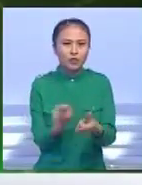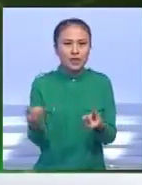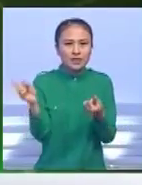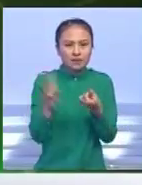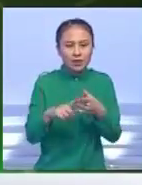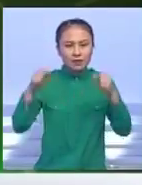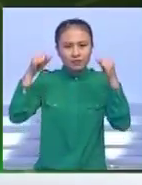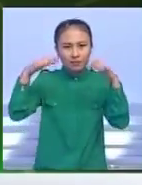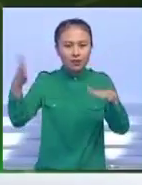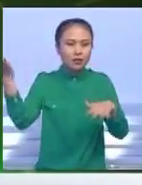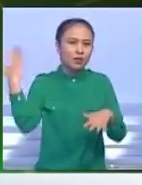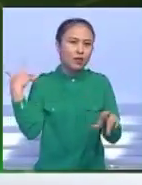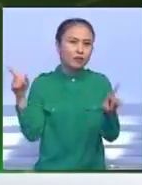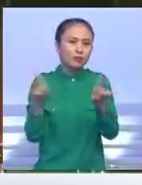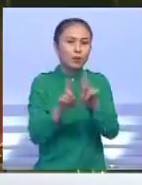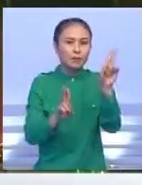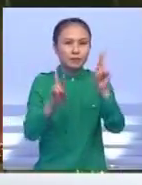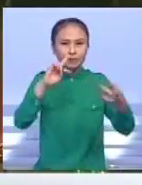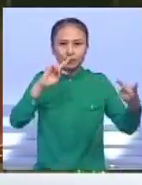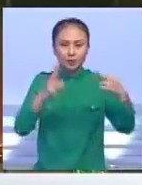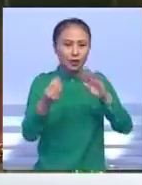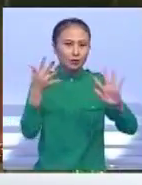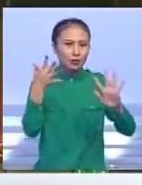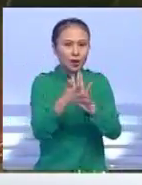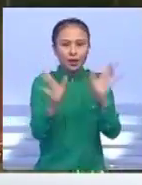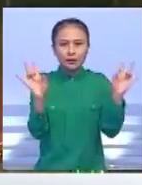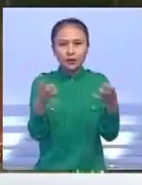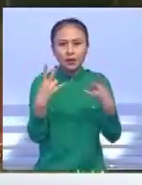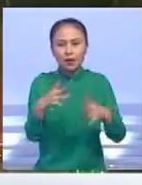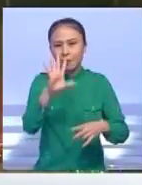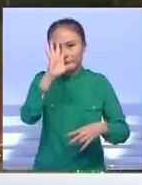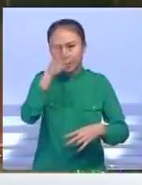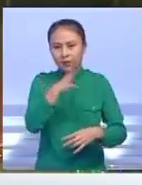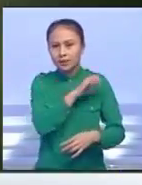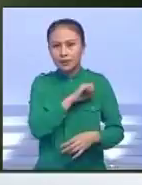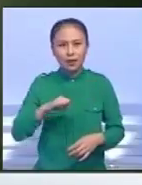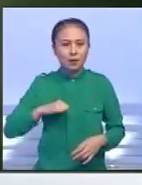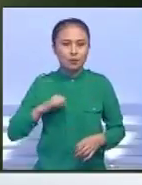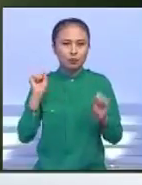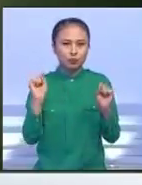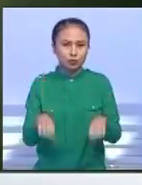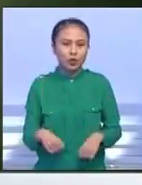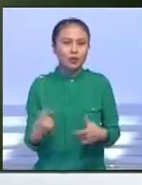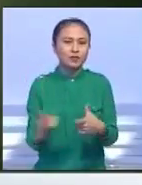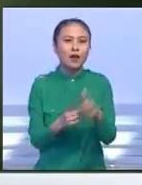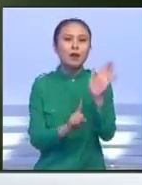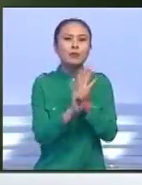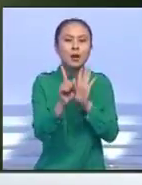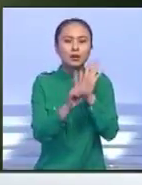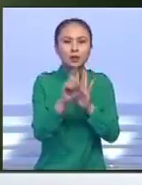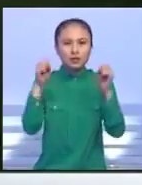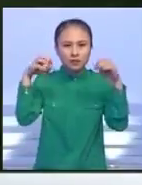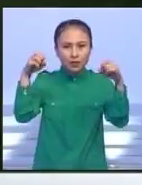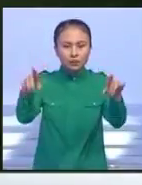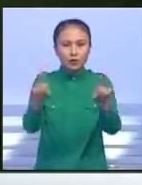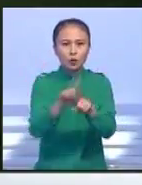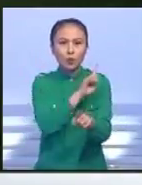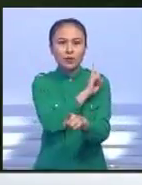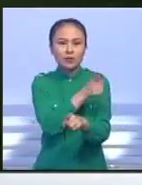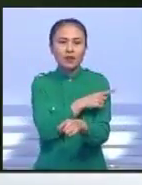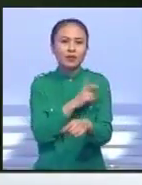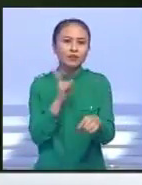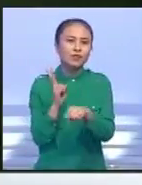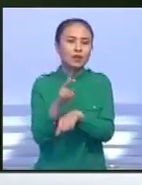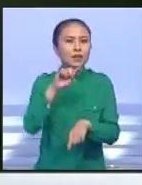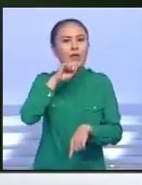бұл шамдарды бұрынғыдай жиі ауыстырып, шығынға батпайсыз, 5 жылға дейін жарамды. Ең бастысы жарық диодты шамдар қуат көзін 2 есеге